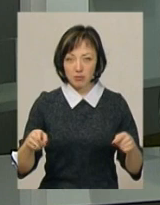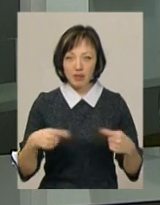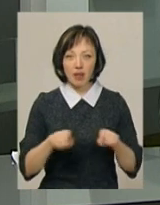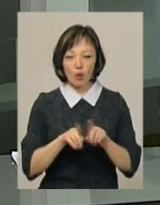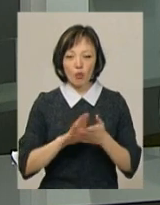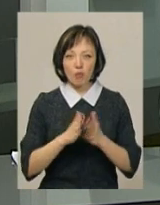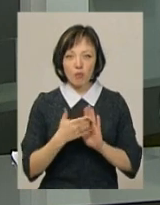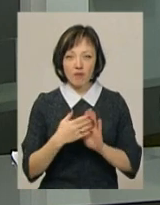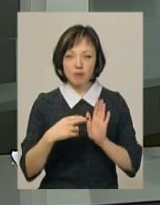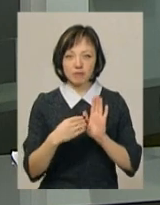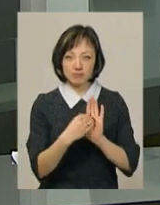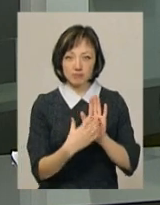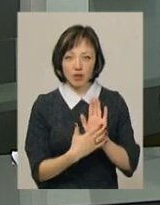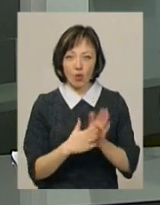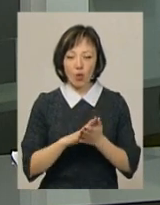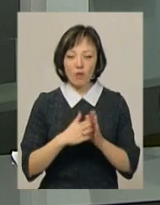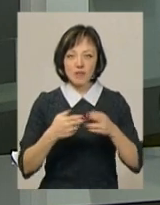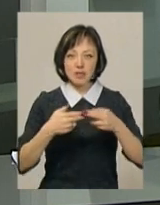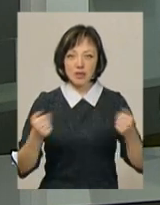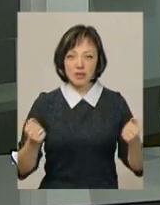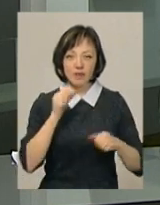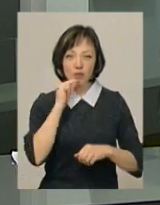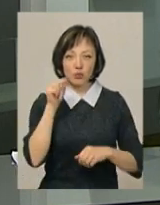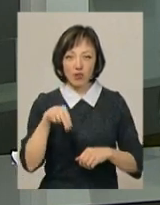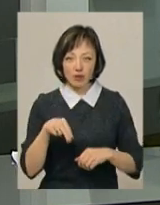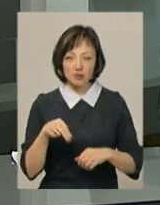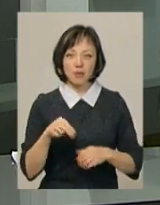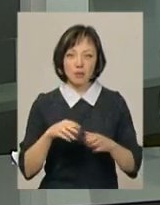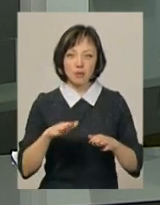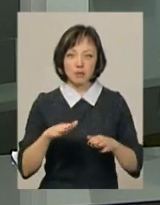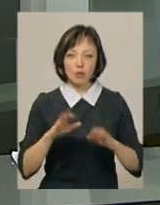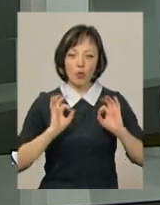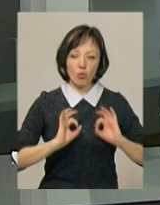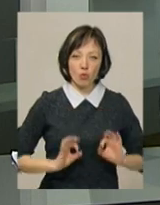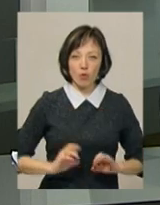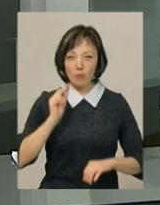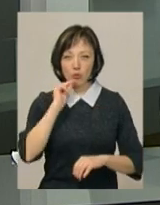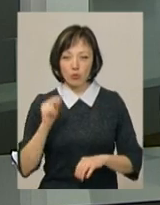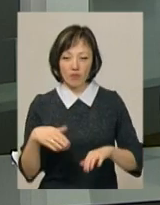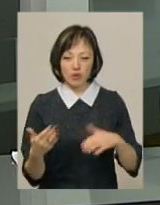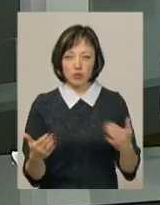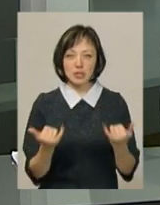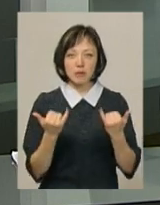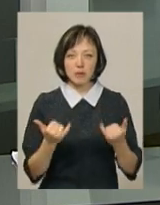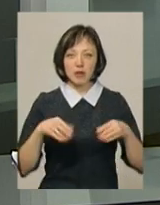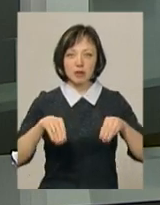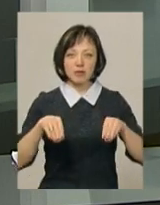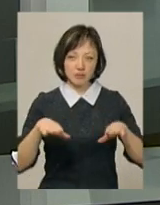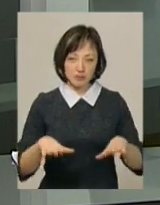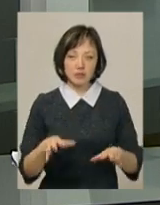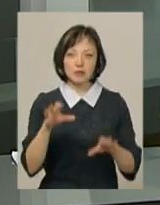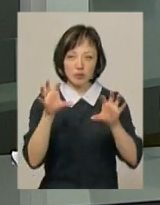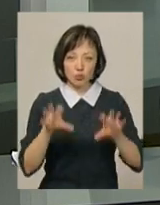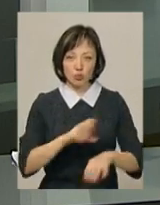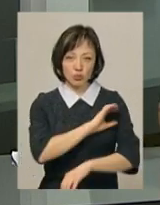такі умови були передбачені угодою про визнання винуватості, яку уклали прокурор і обвинувачений. На тепер вирок набув законної